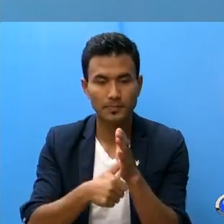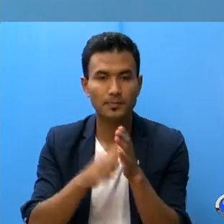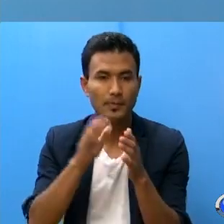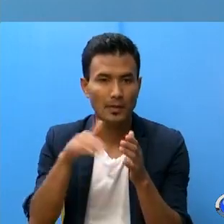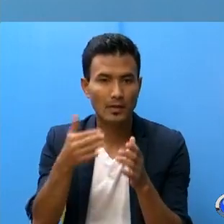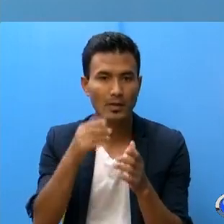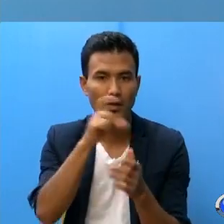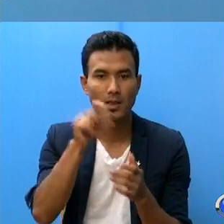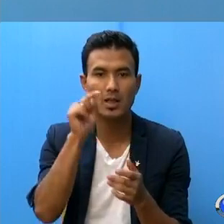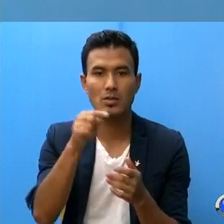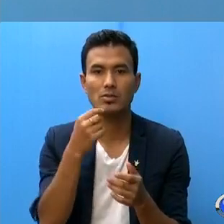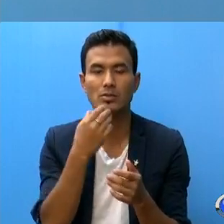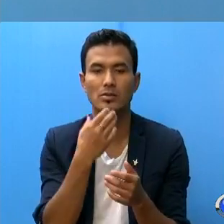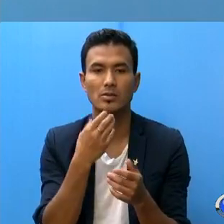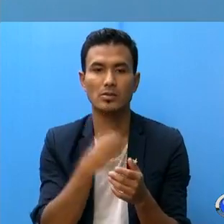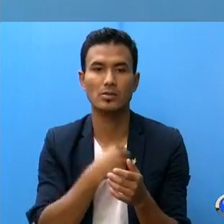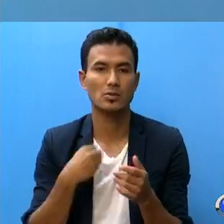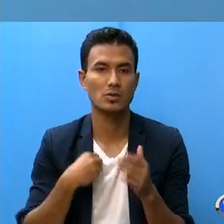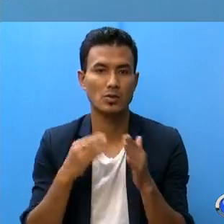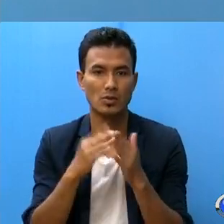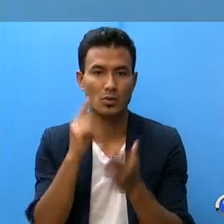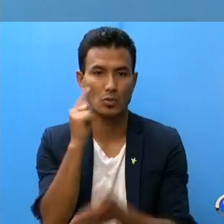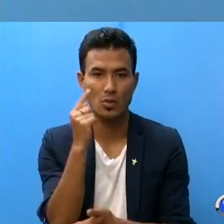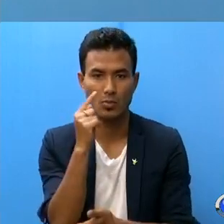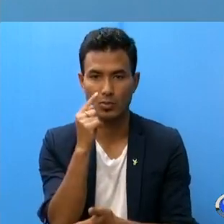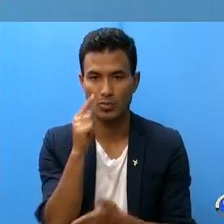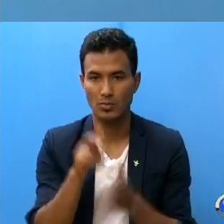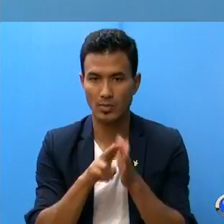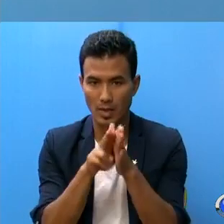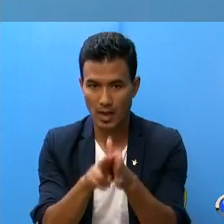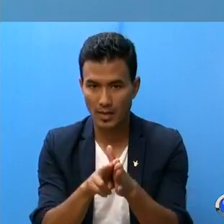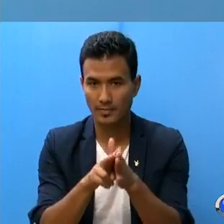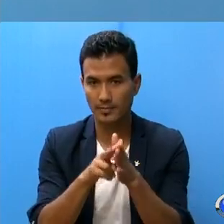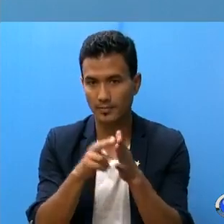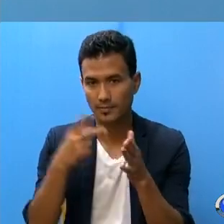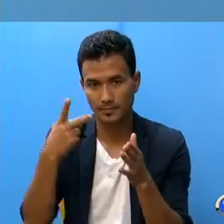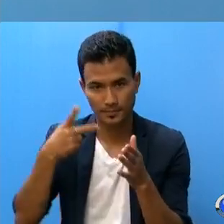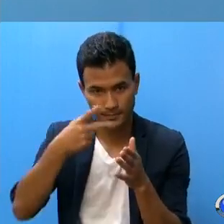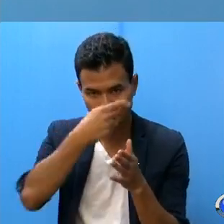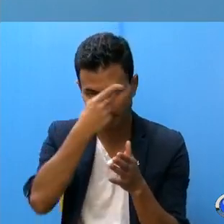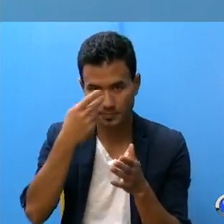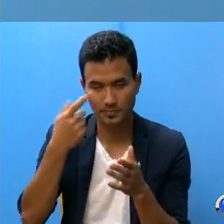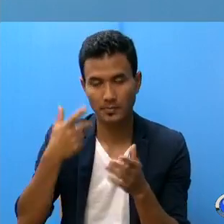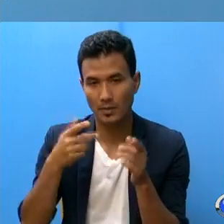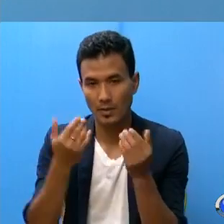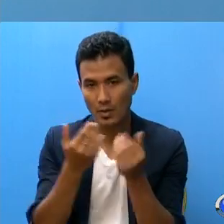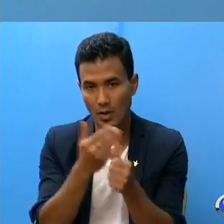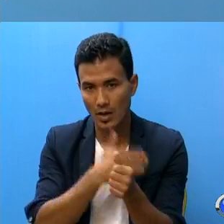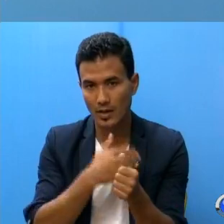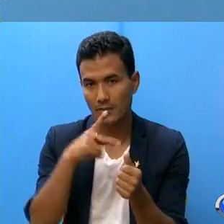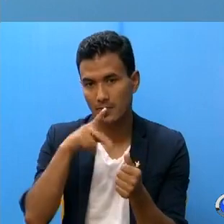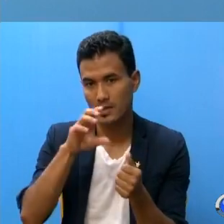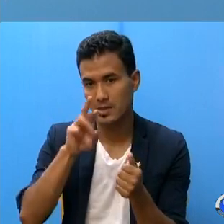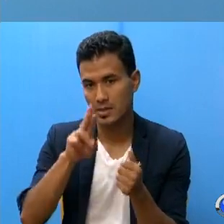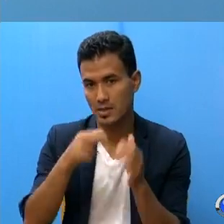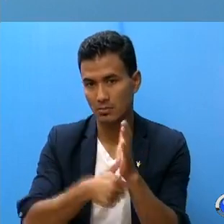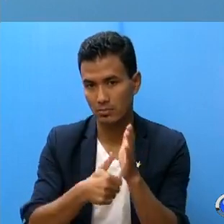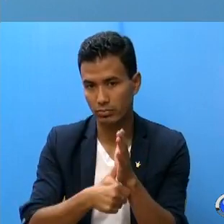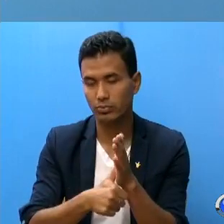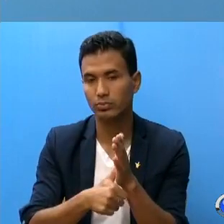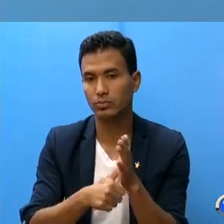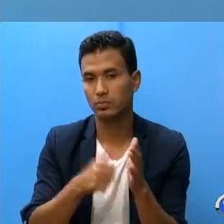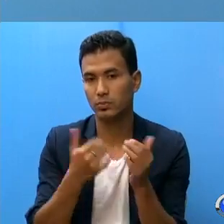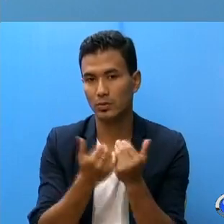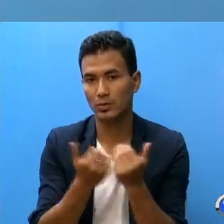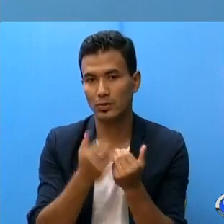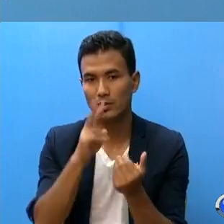नेपाल गंज मेडिकल कलेज कोहलपूर मा वर्ना गरियेको सर्जरी गर्णु अगी PCR चेस्ट गर्ण मिती 2077